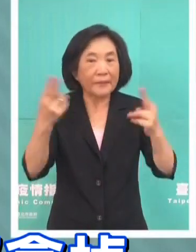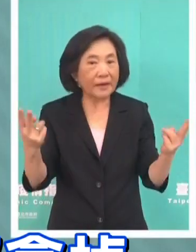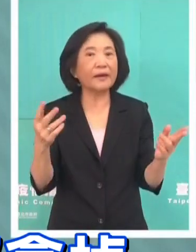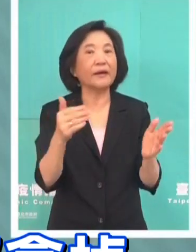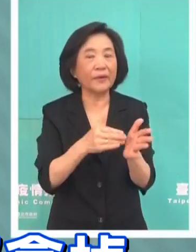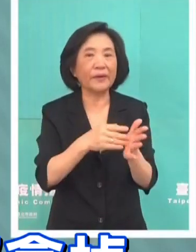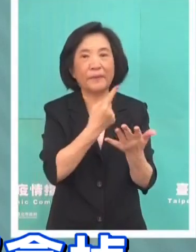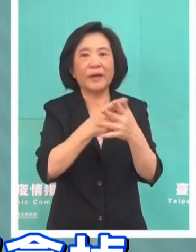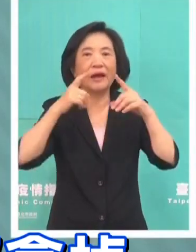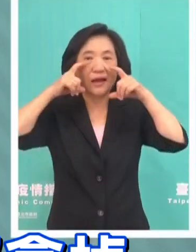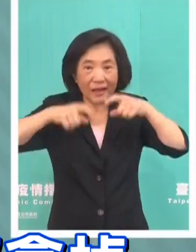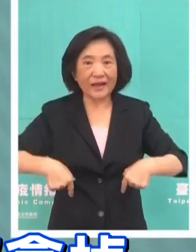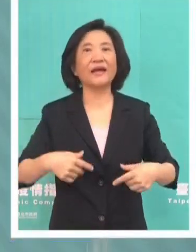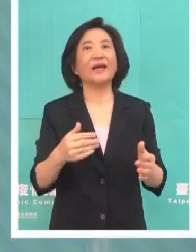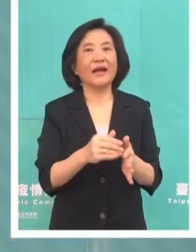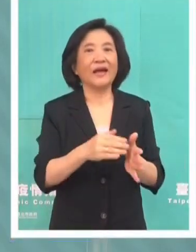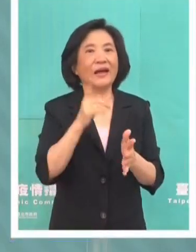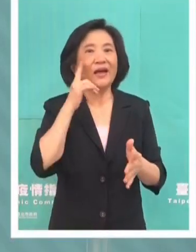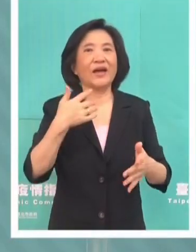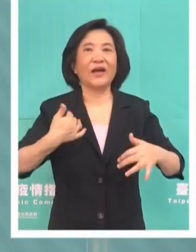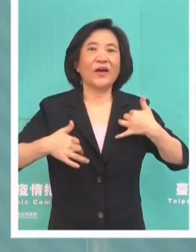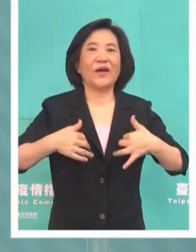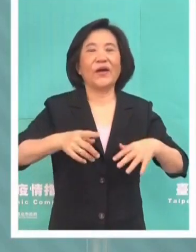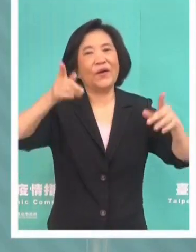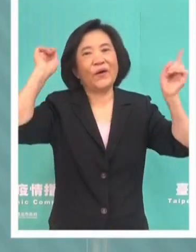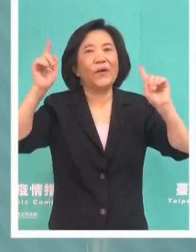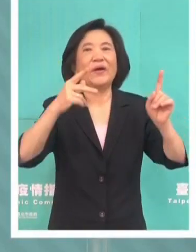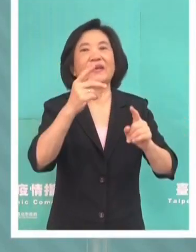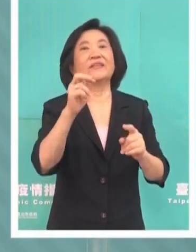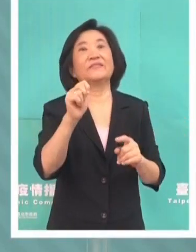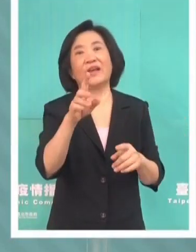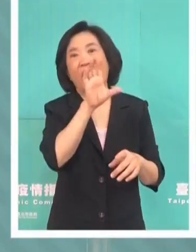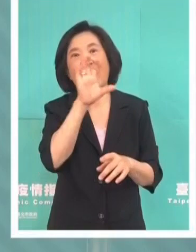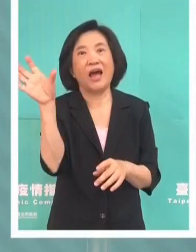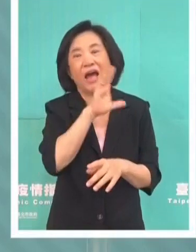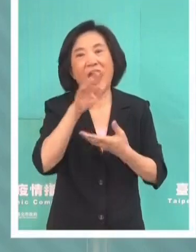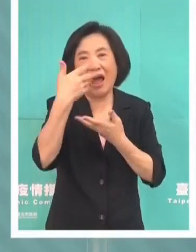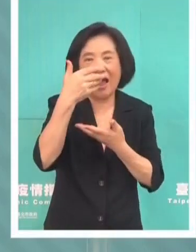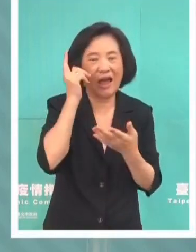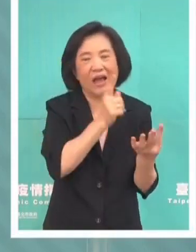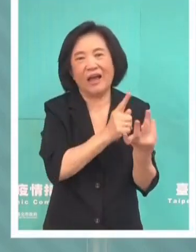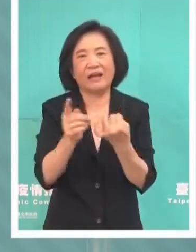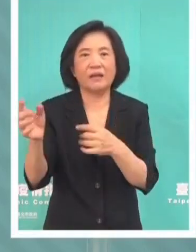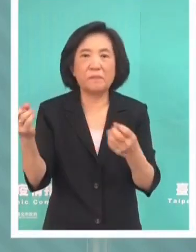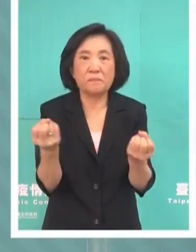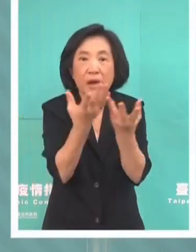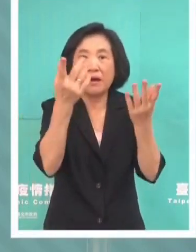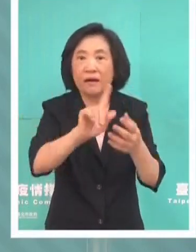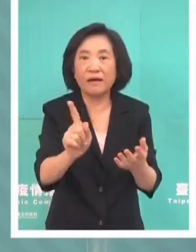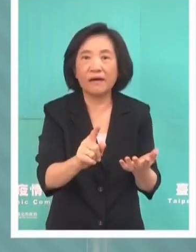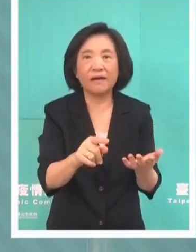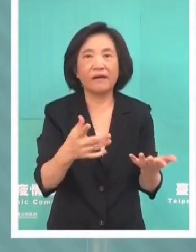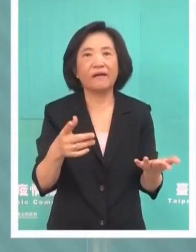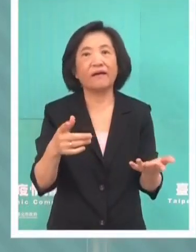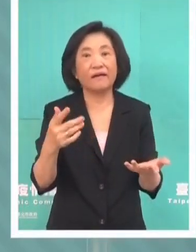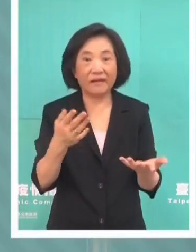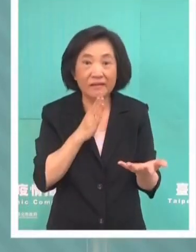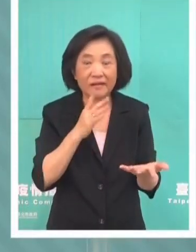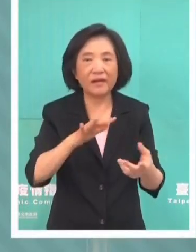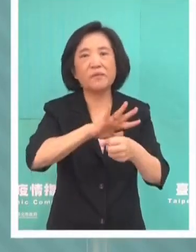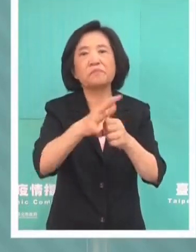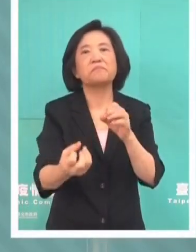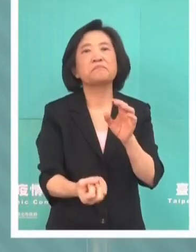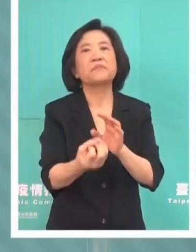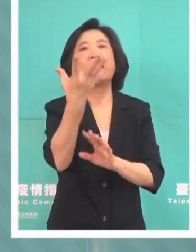那那天大家把口罩全部拿掉哈，那就开始唱 KTV 了哈，开始群聚饮食，会发生什么事？答案就是全部